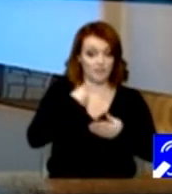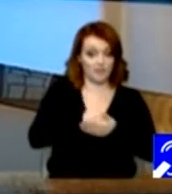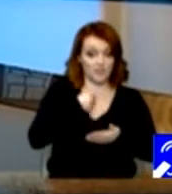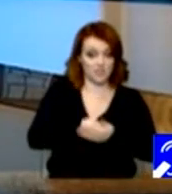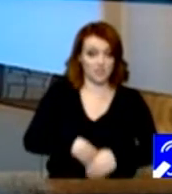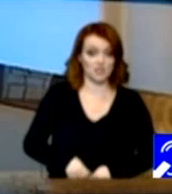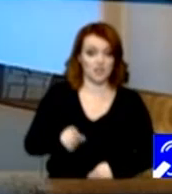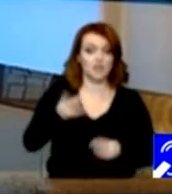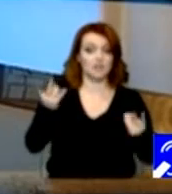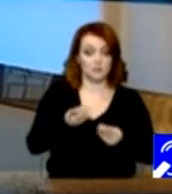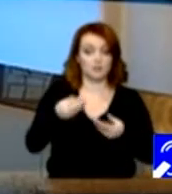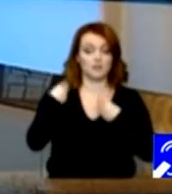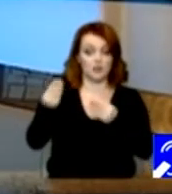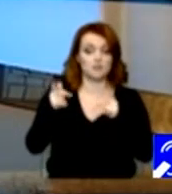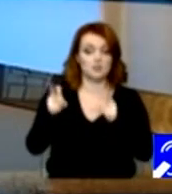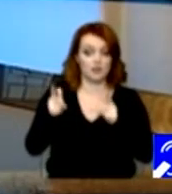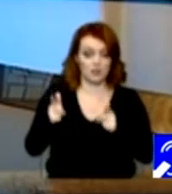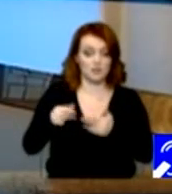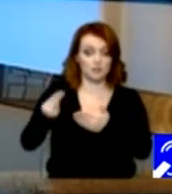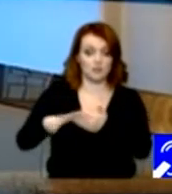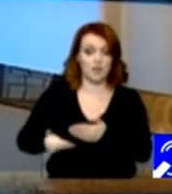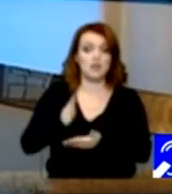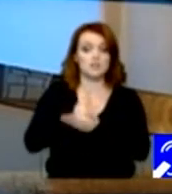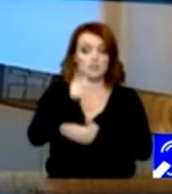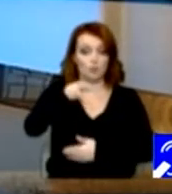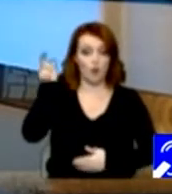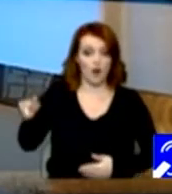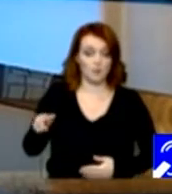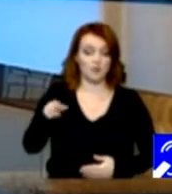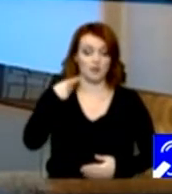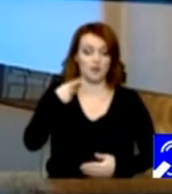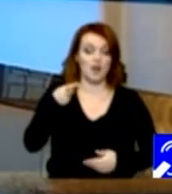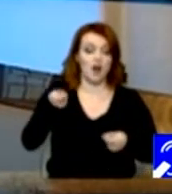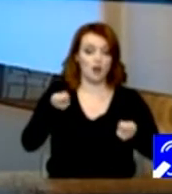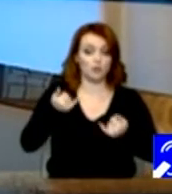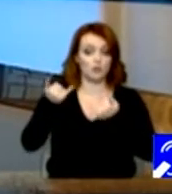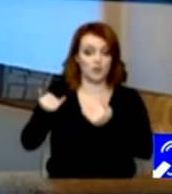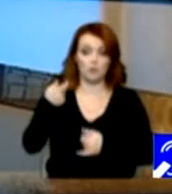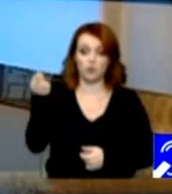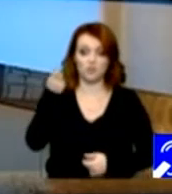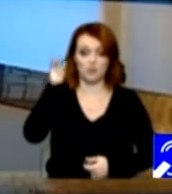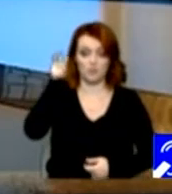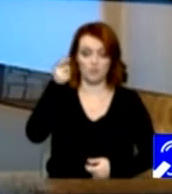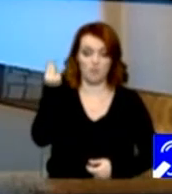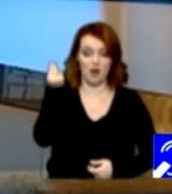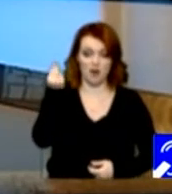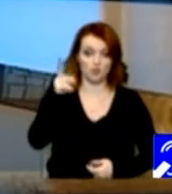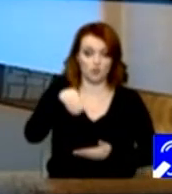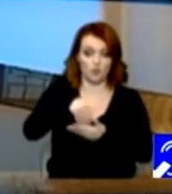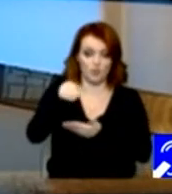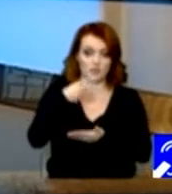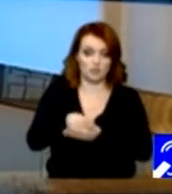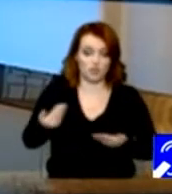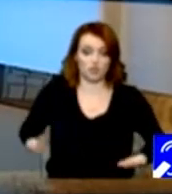frații trebuie să își dă acordul în scris însă unii dintre ei spun că autoritățile oferă prea puțini bani pentru a își cumpără o